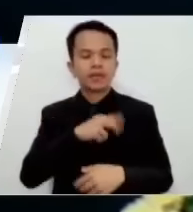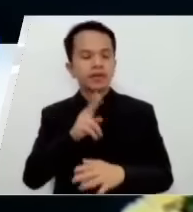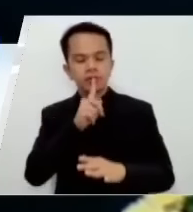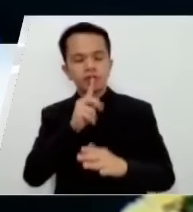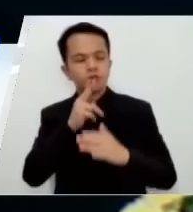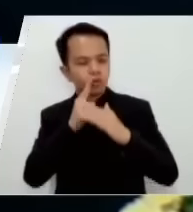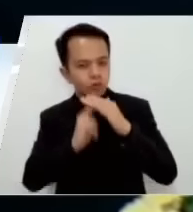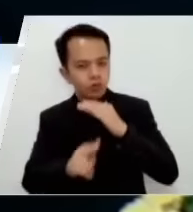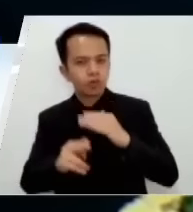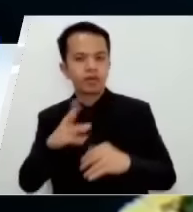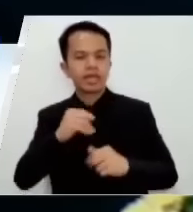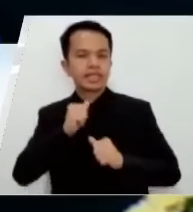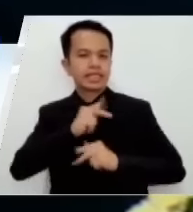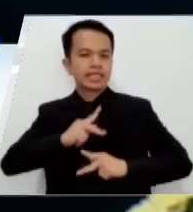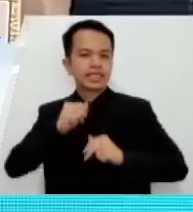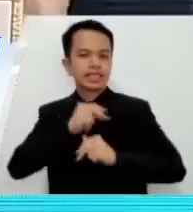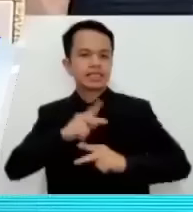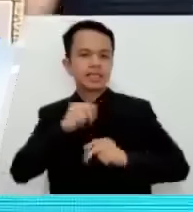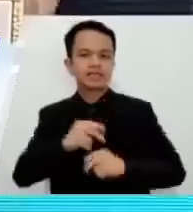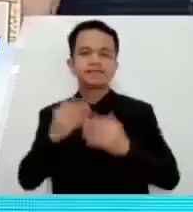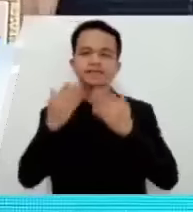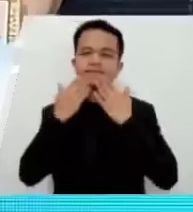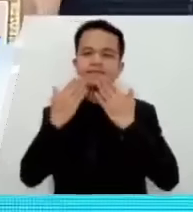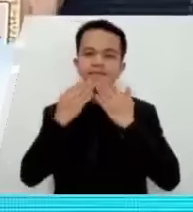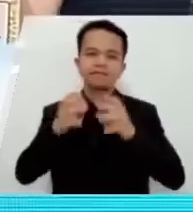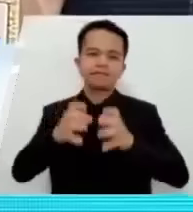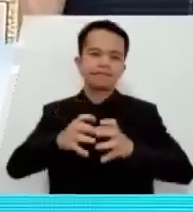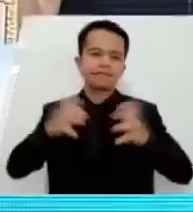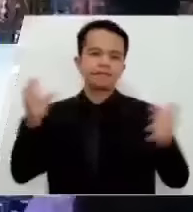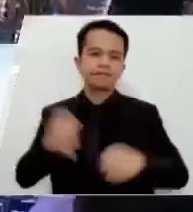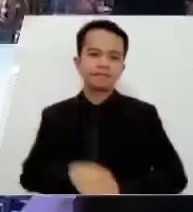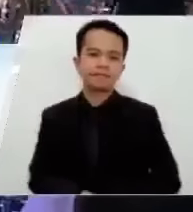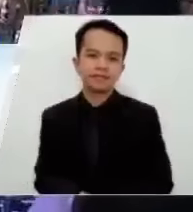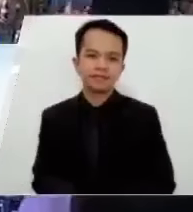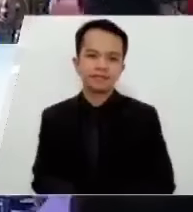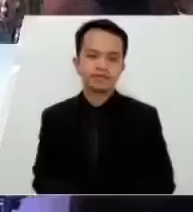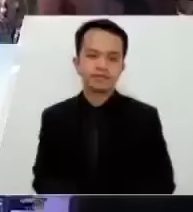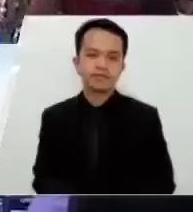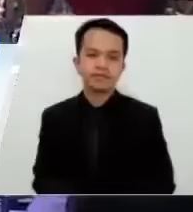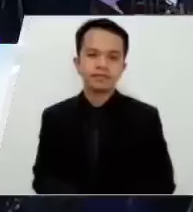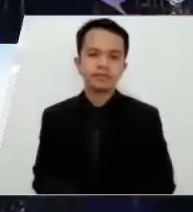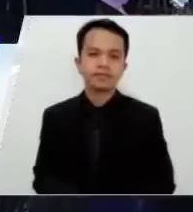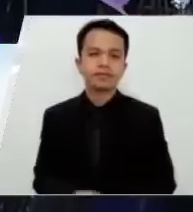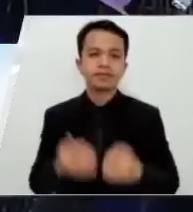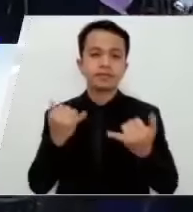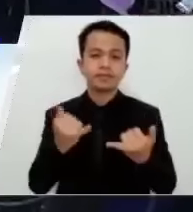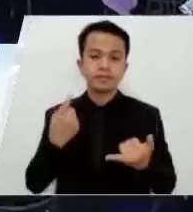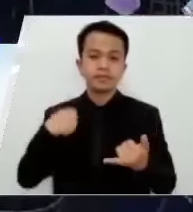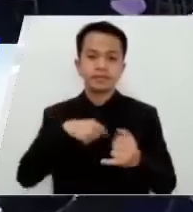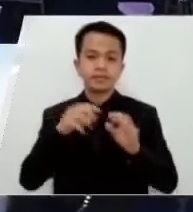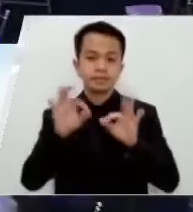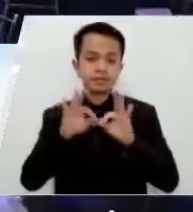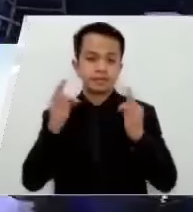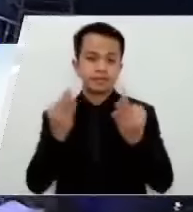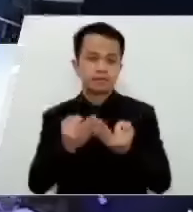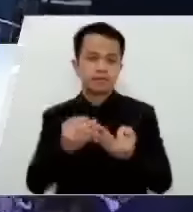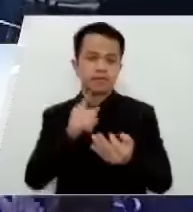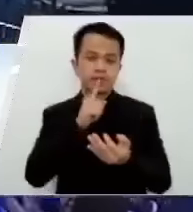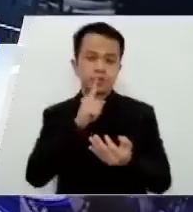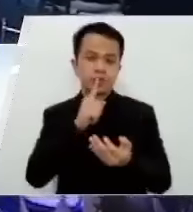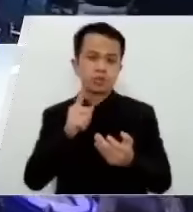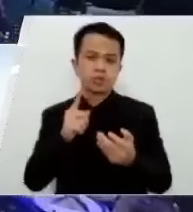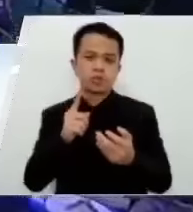Grateful Thank you very much we are a family of being able to